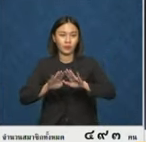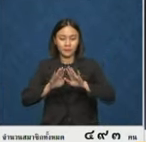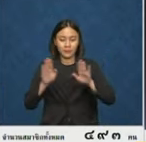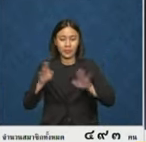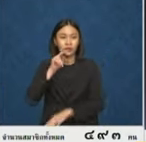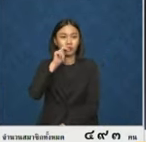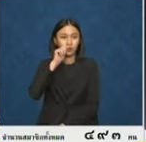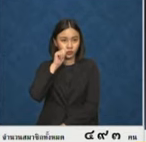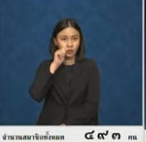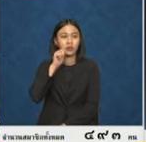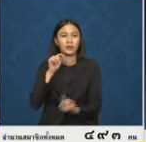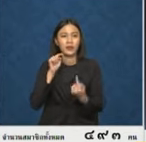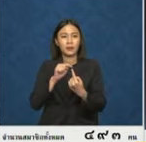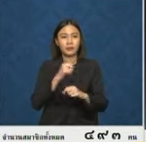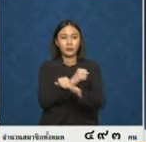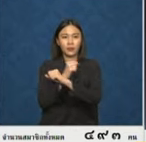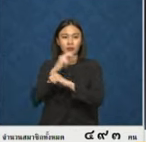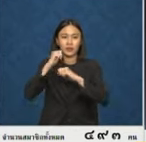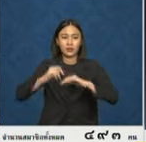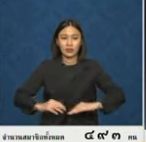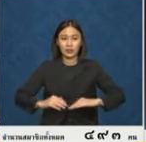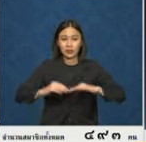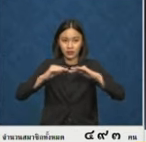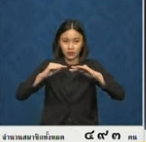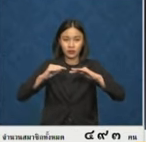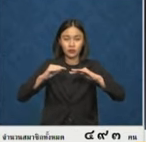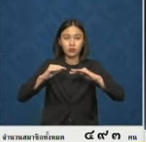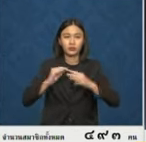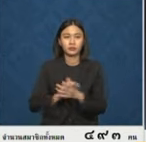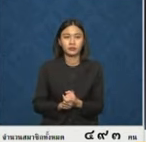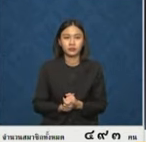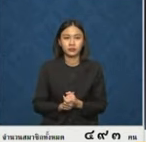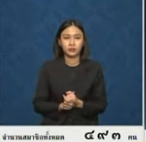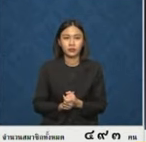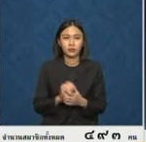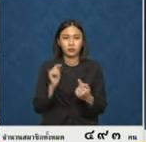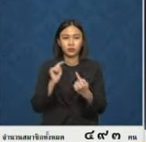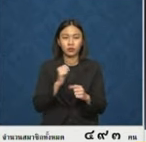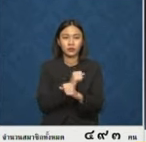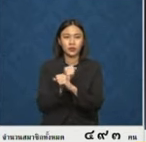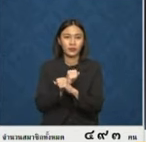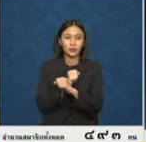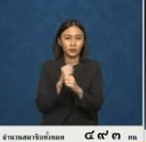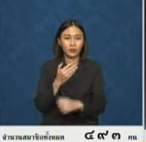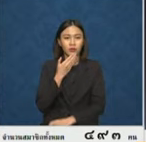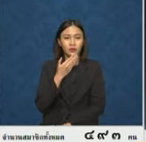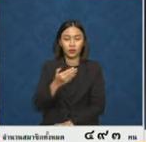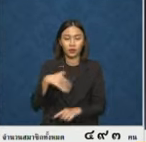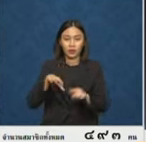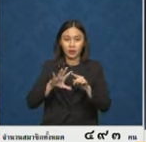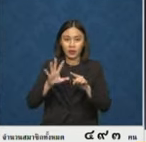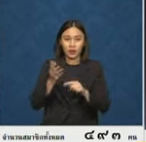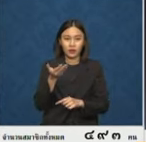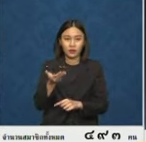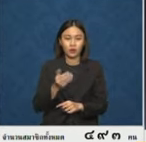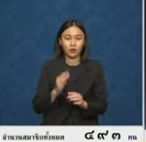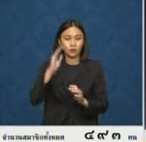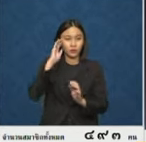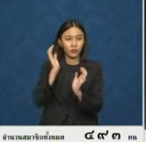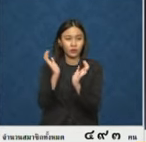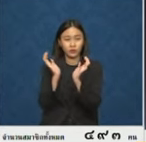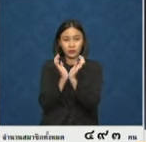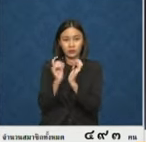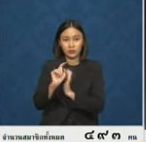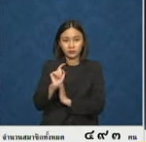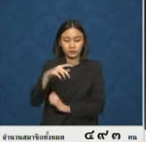ภูบนนะครับเพื่อป้องกันน้ำท่วมชุมชนคอกโคกชัภูบนเป็นการถาวรนะครับ 5นะครับขอให้พนักงานสอบสวนสพ